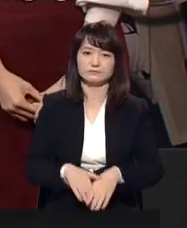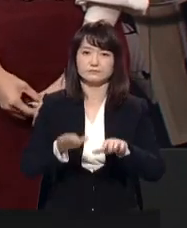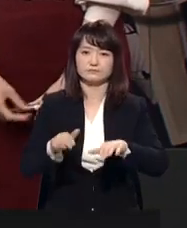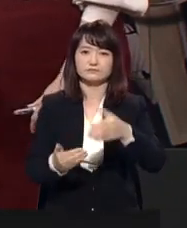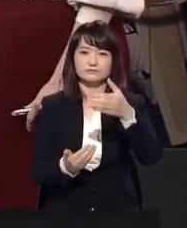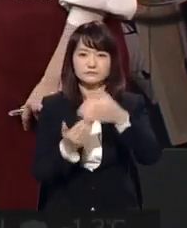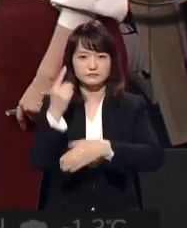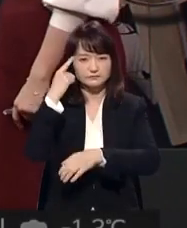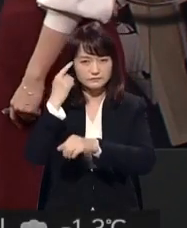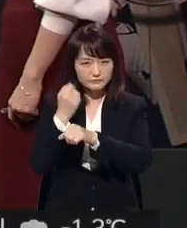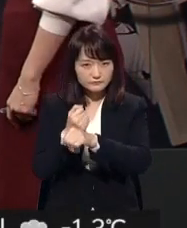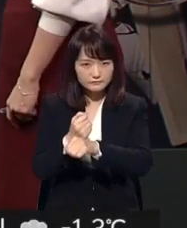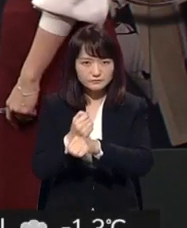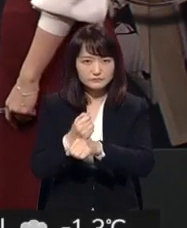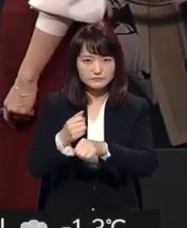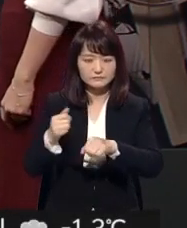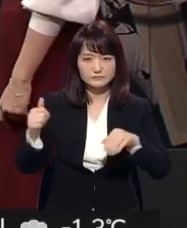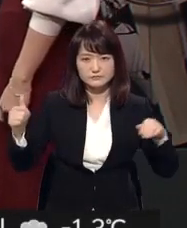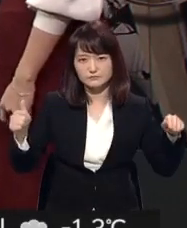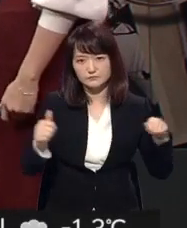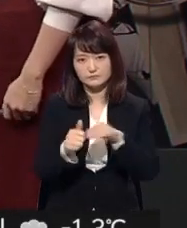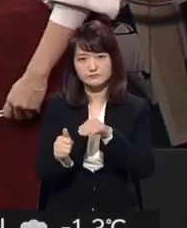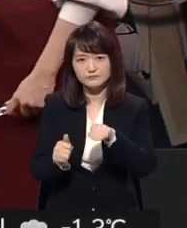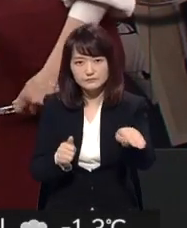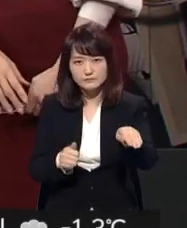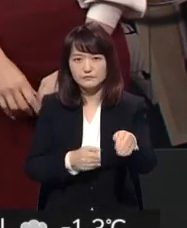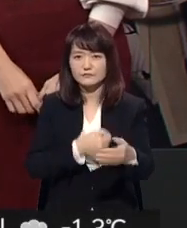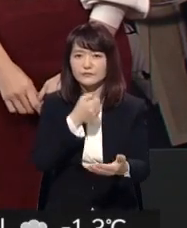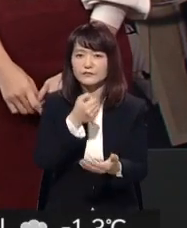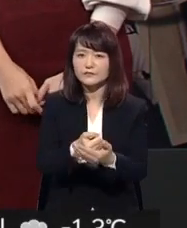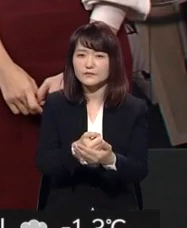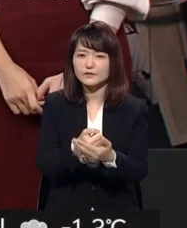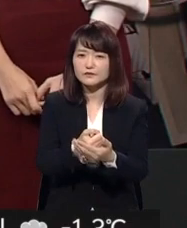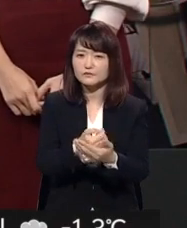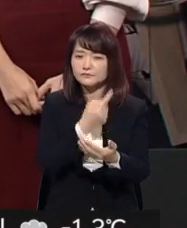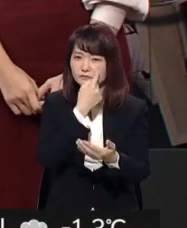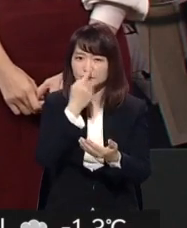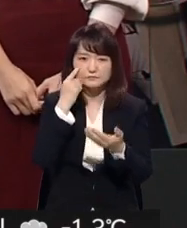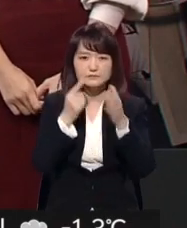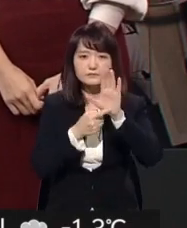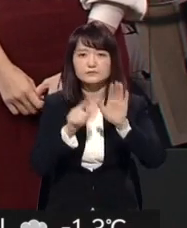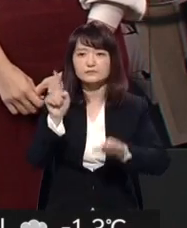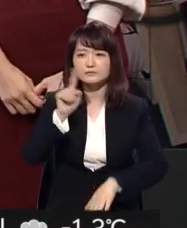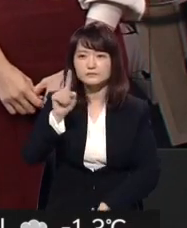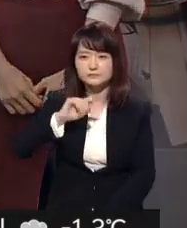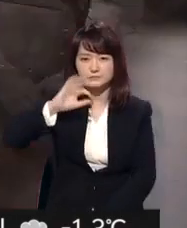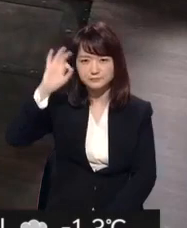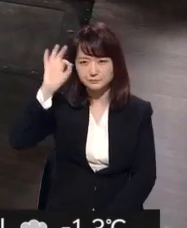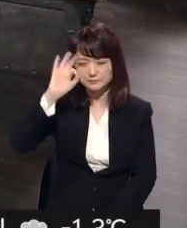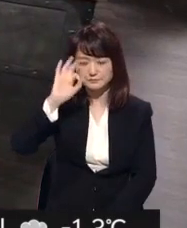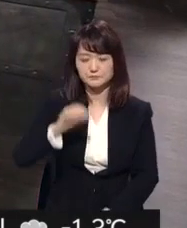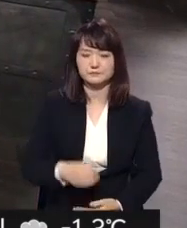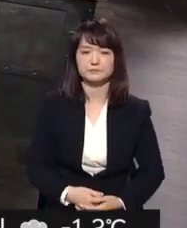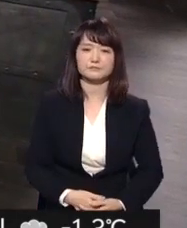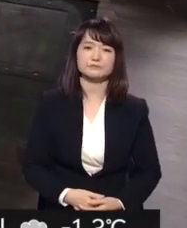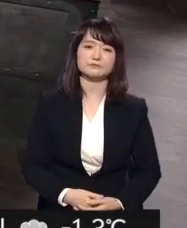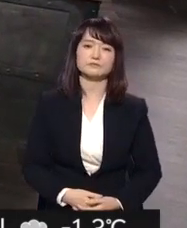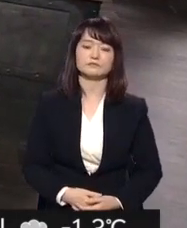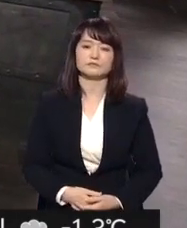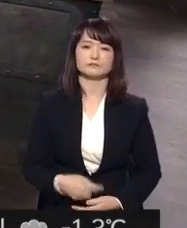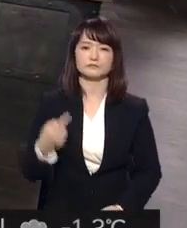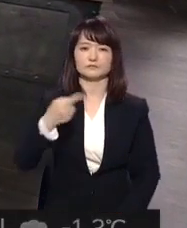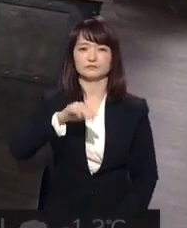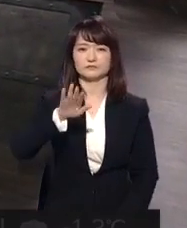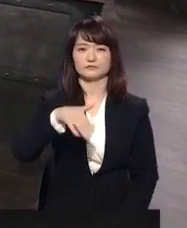사건연구소는 뺑소니 바위 남긴 결정적 단서를 따라가 봅니다 예 1993년 1월